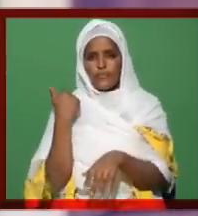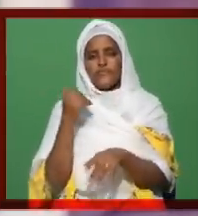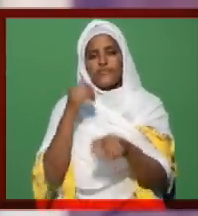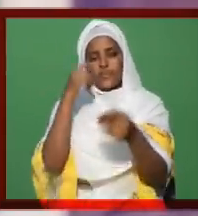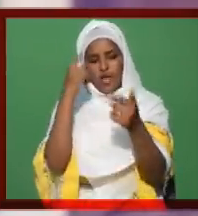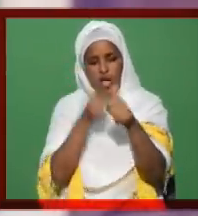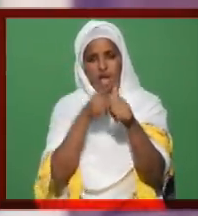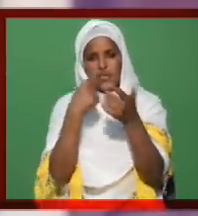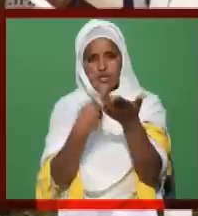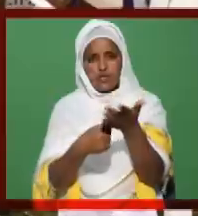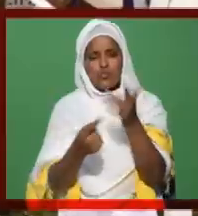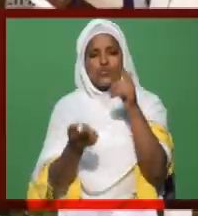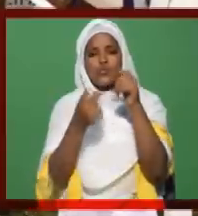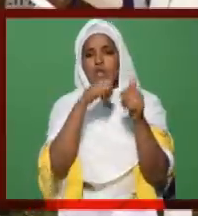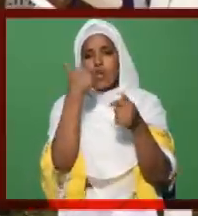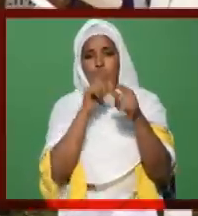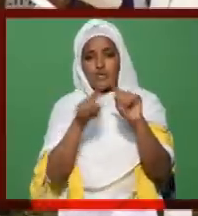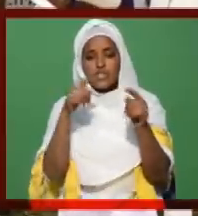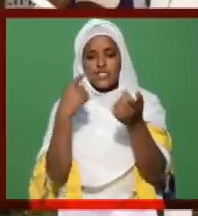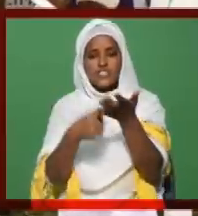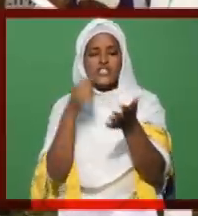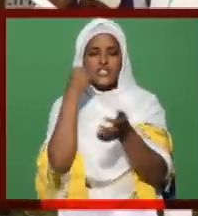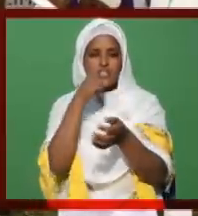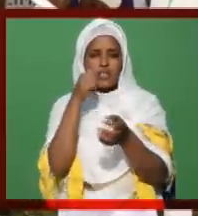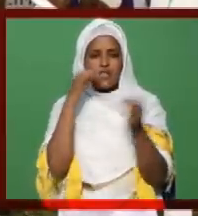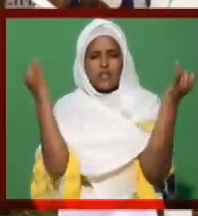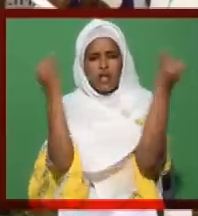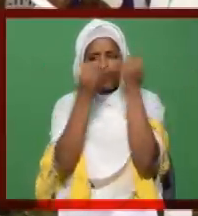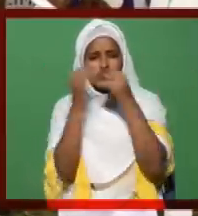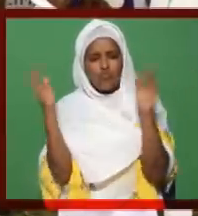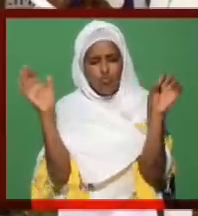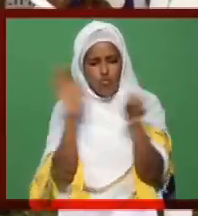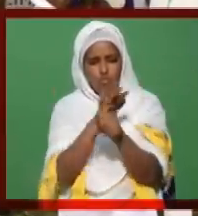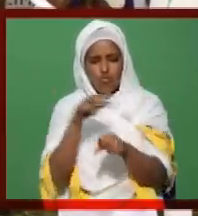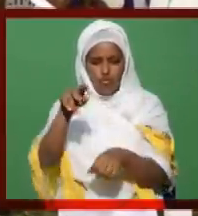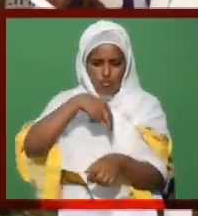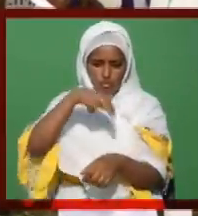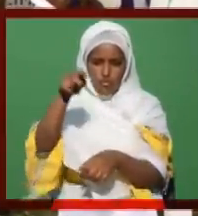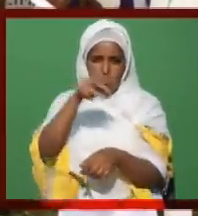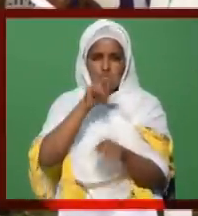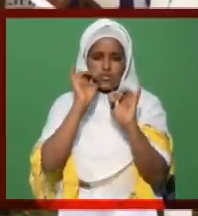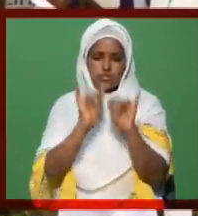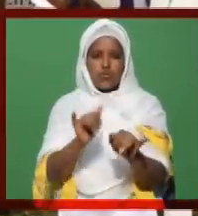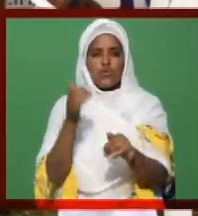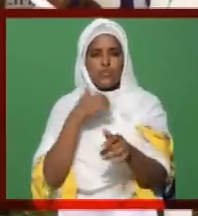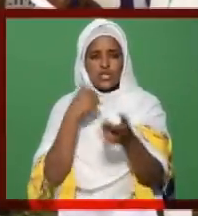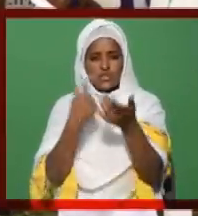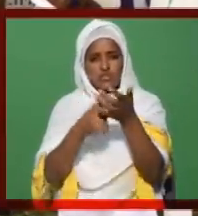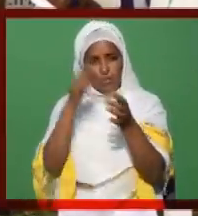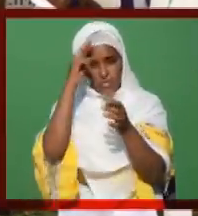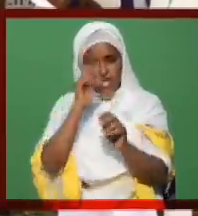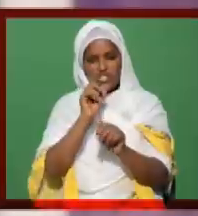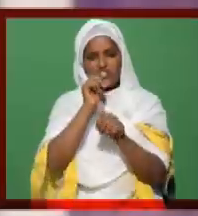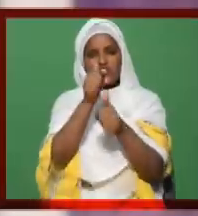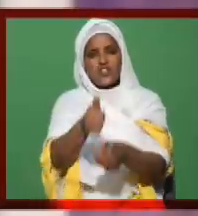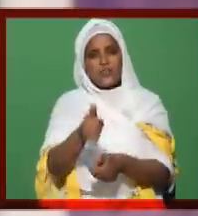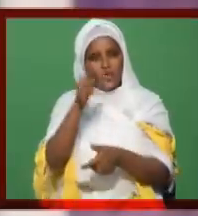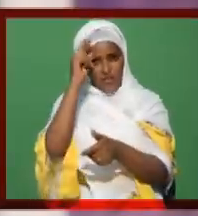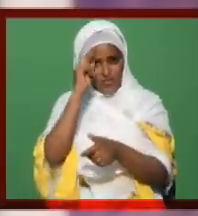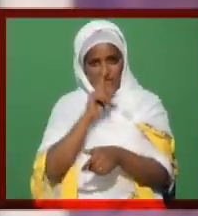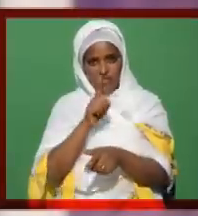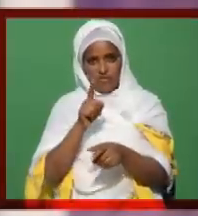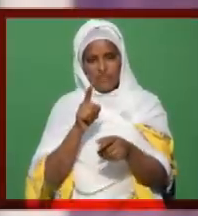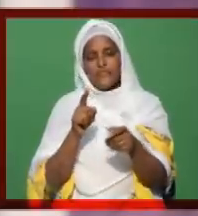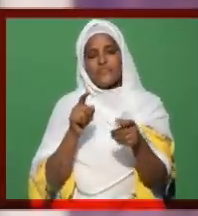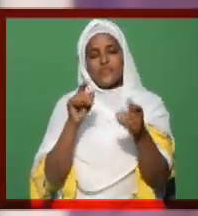ነው ሌላው ግን ይቺ ሴት ሌሊቱን ሙሉ ስትመላለስ አድራ ነበርና ለዚያ ደጅ ጽናቷ ሽልማት እንዲሆናት ነው